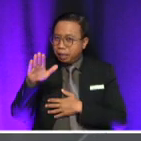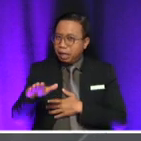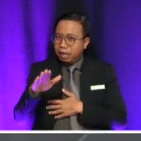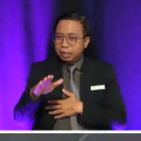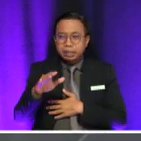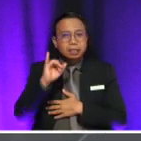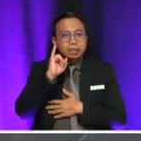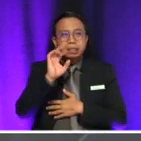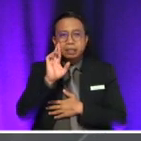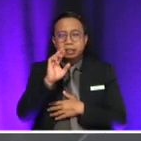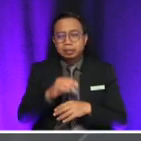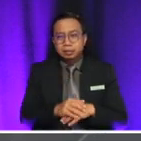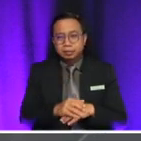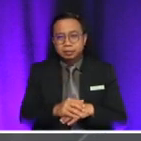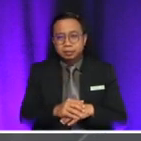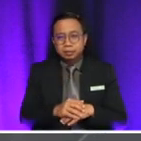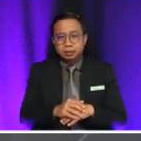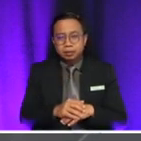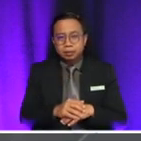Dina batrisya